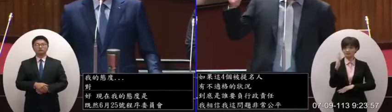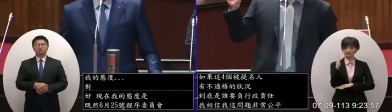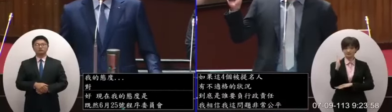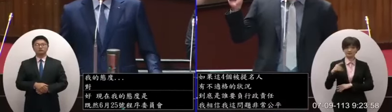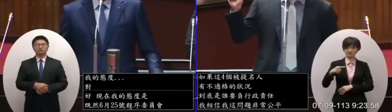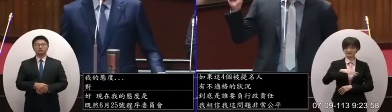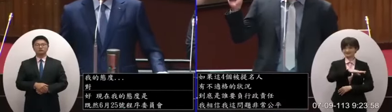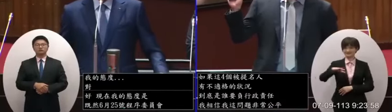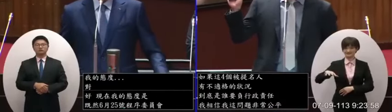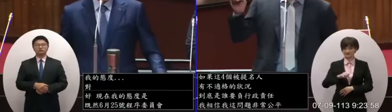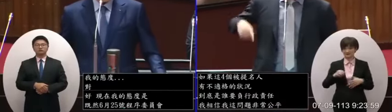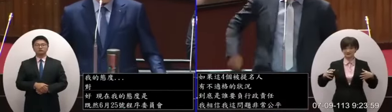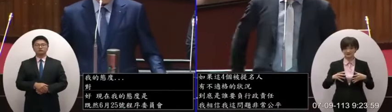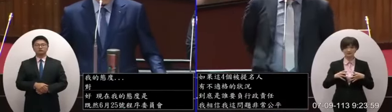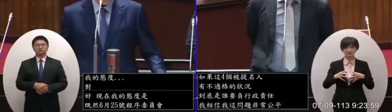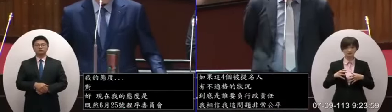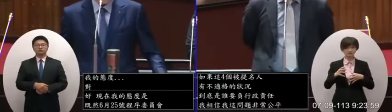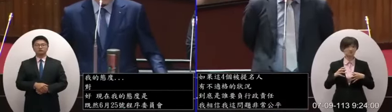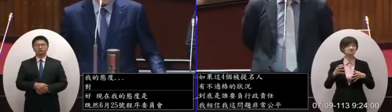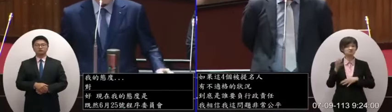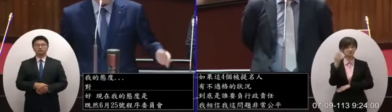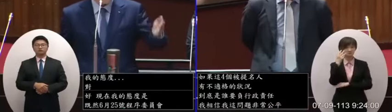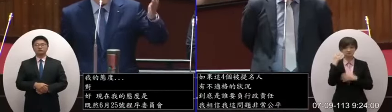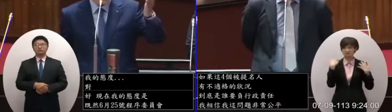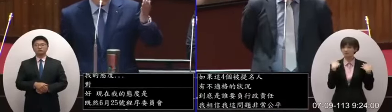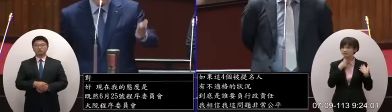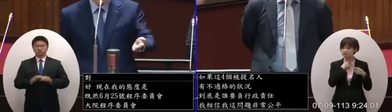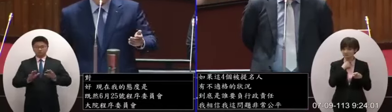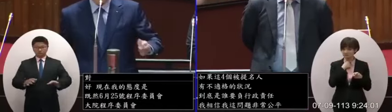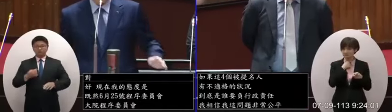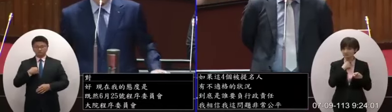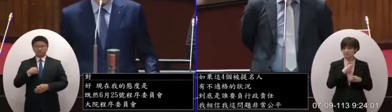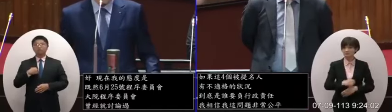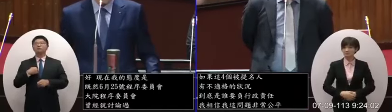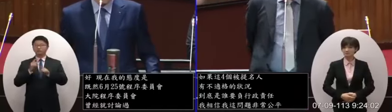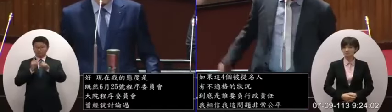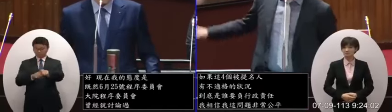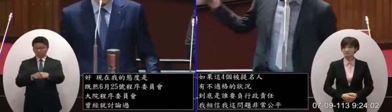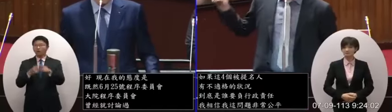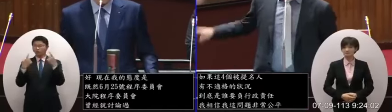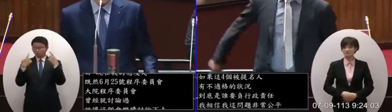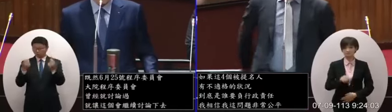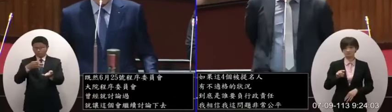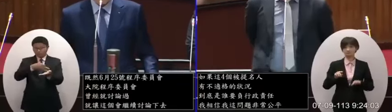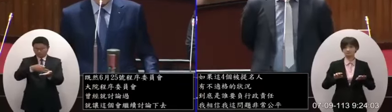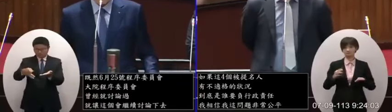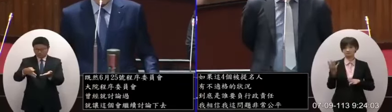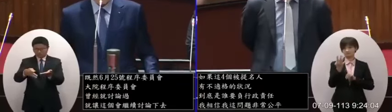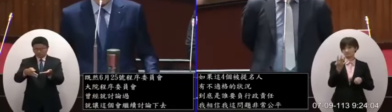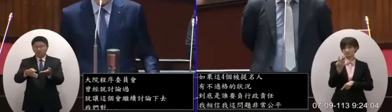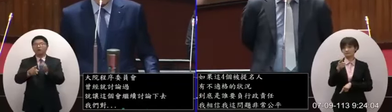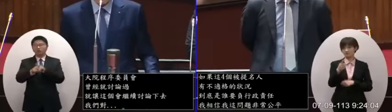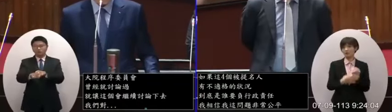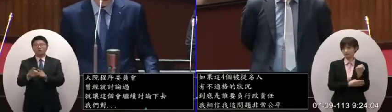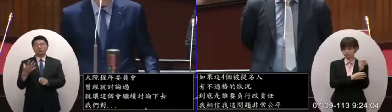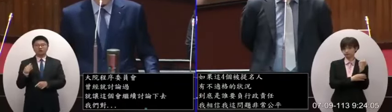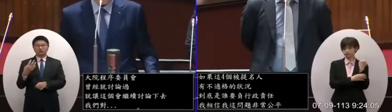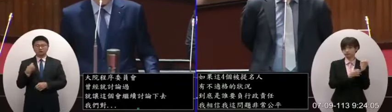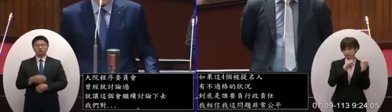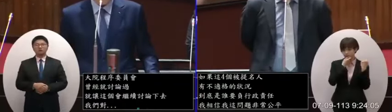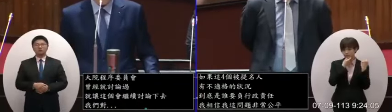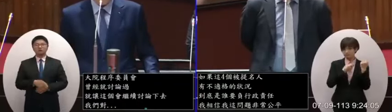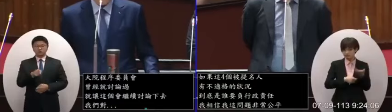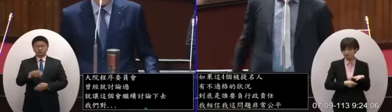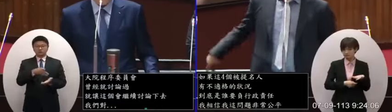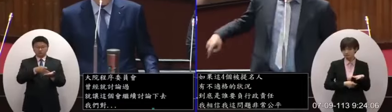政治，这是你愿意背书的对象吗？ 目前我倾向就照原案来做进行。 所以这四位你都愿意背书吗？ 提